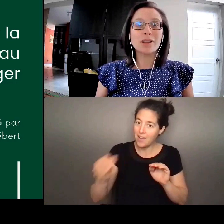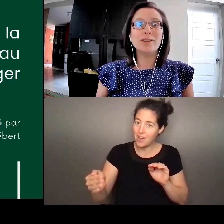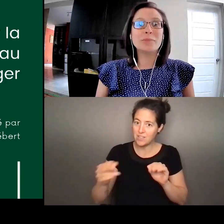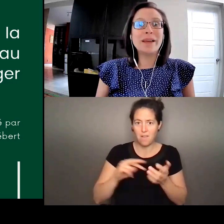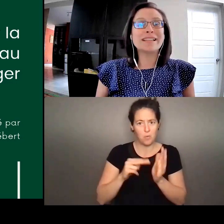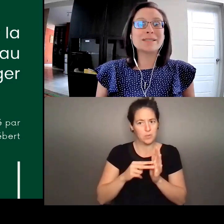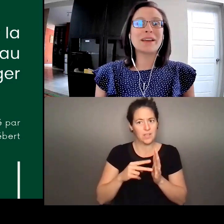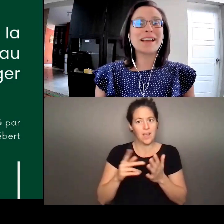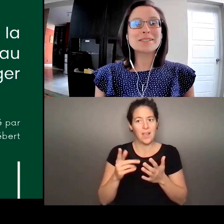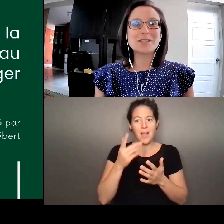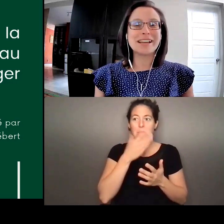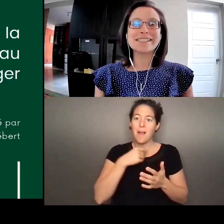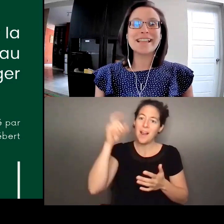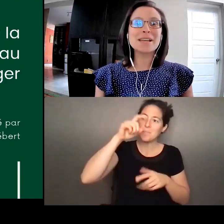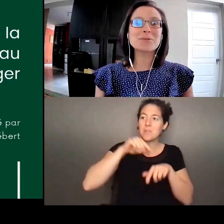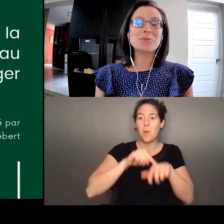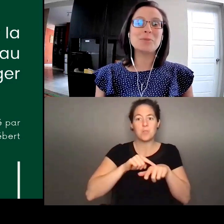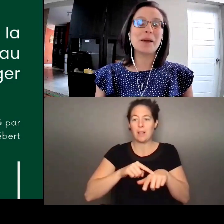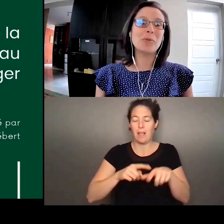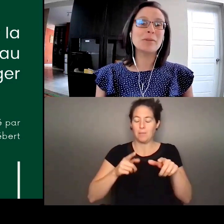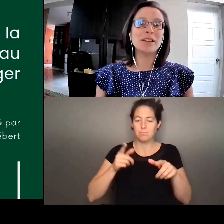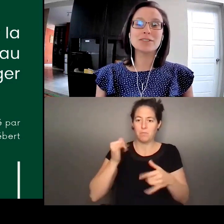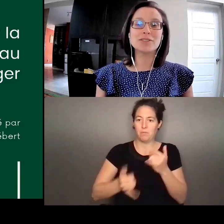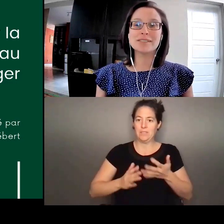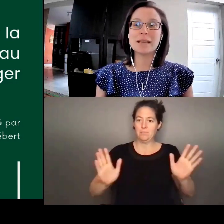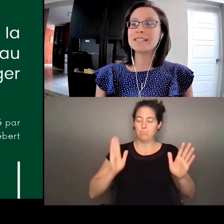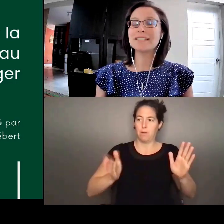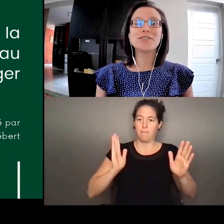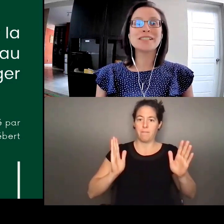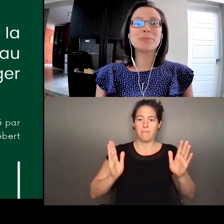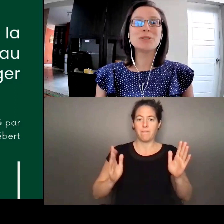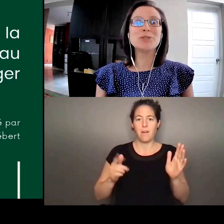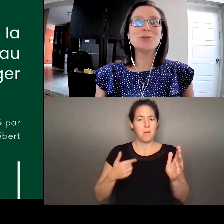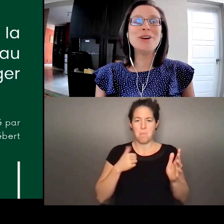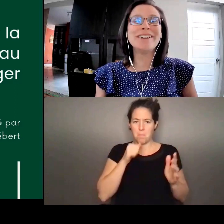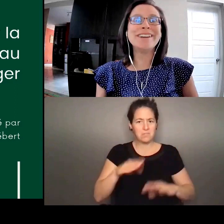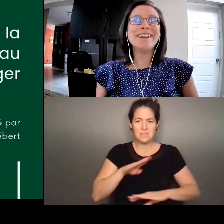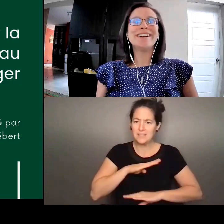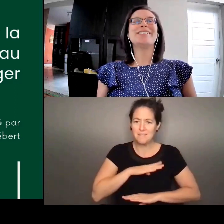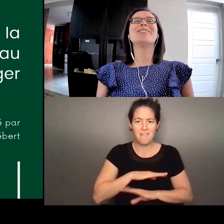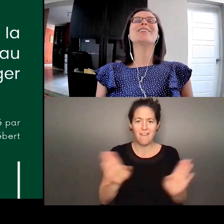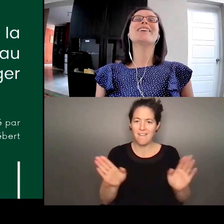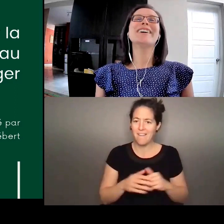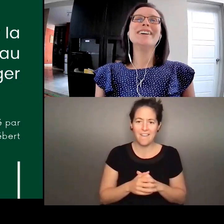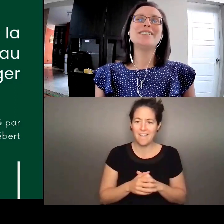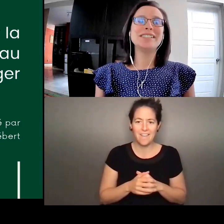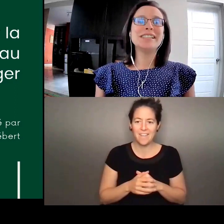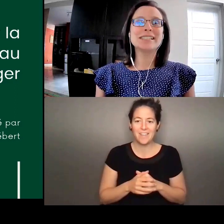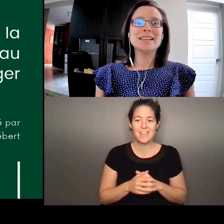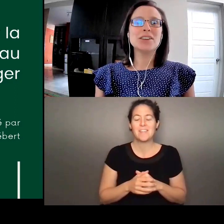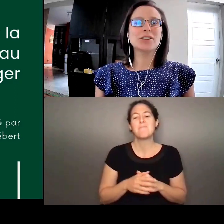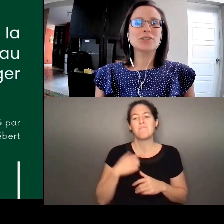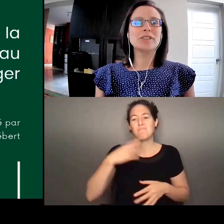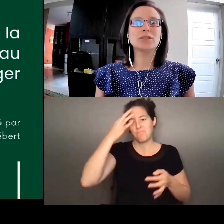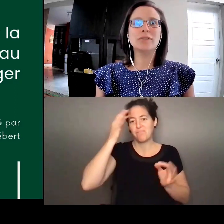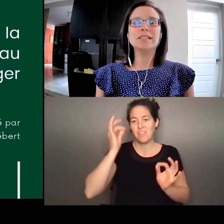court une belle expérience de jardinage. Puis ben moi, ça ne me satisfaisait pas du tout. Donc, j'ai